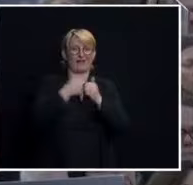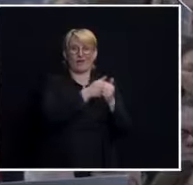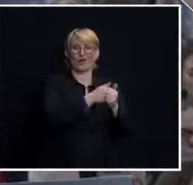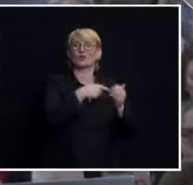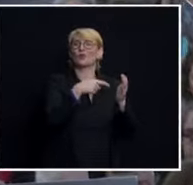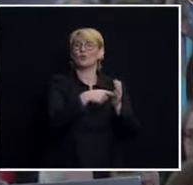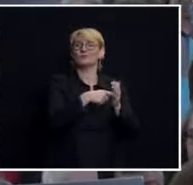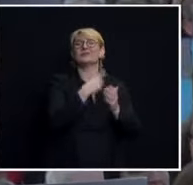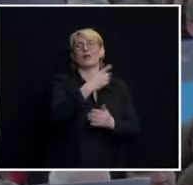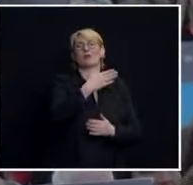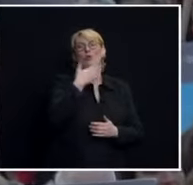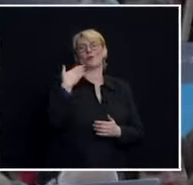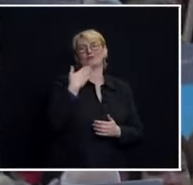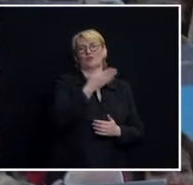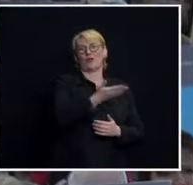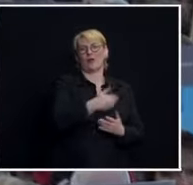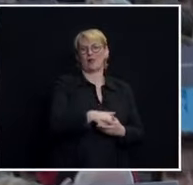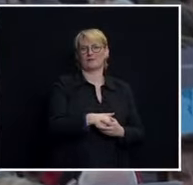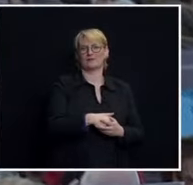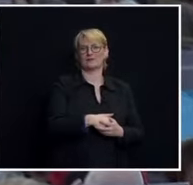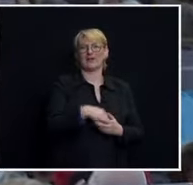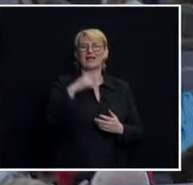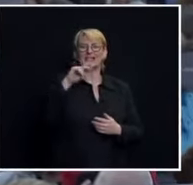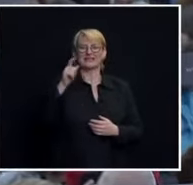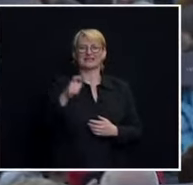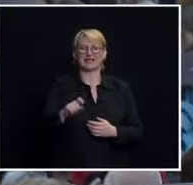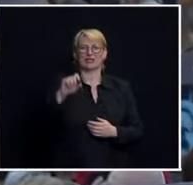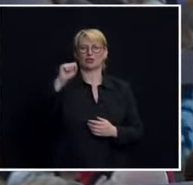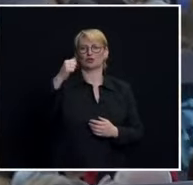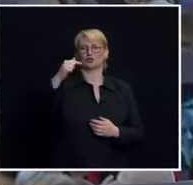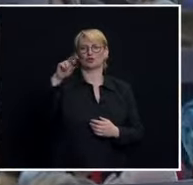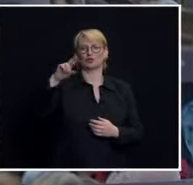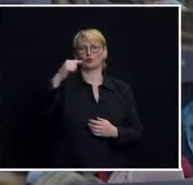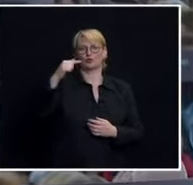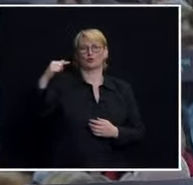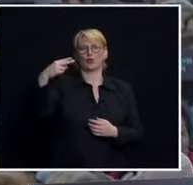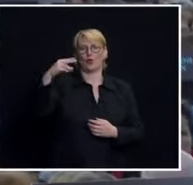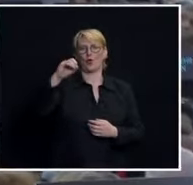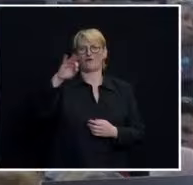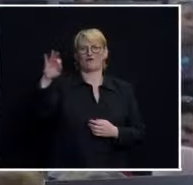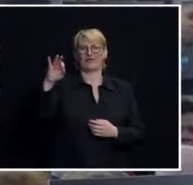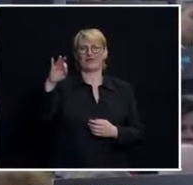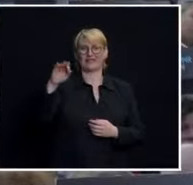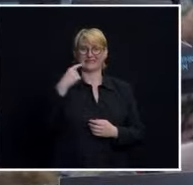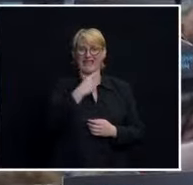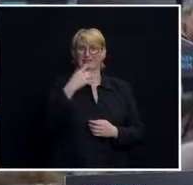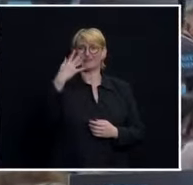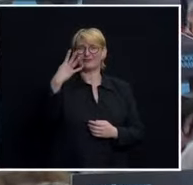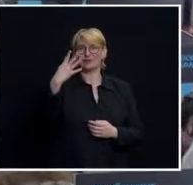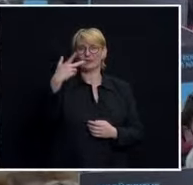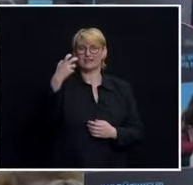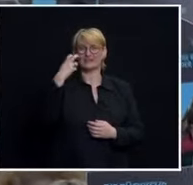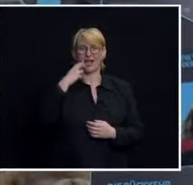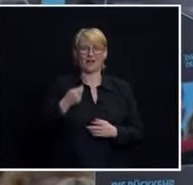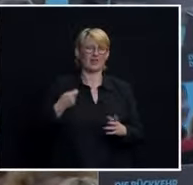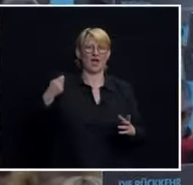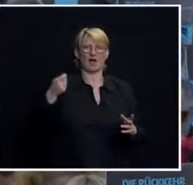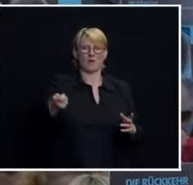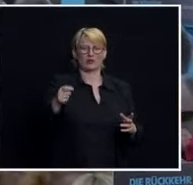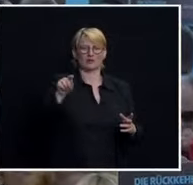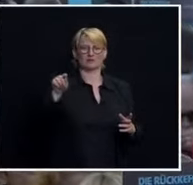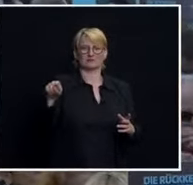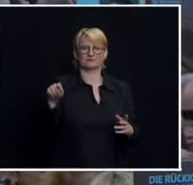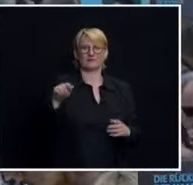war. Im KZ Stutthof wurde er mit 34 Jahren ermordet. Und